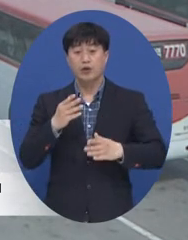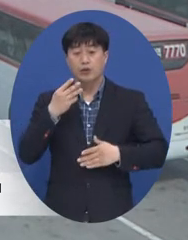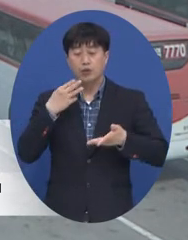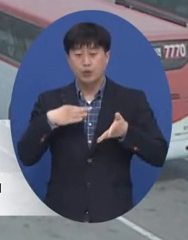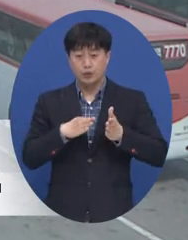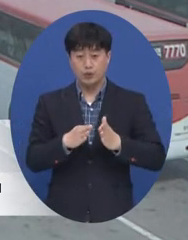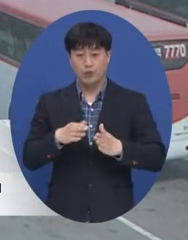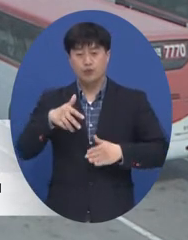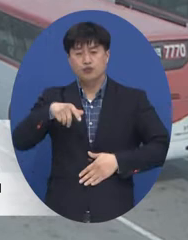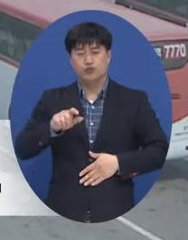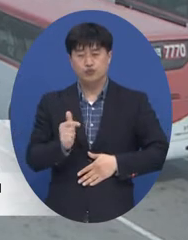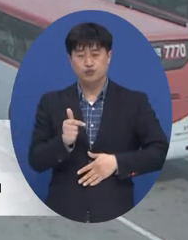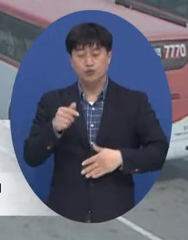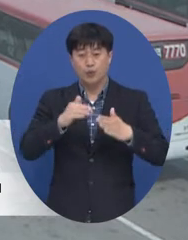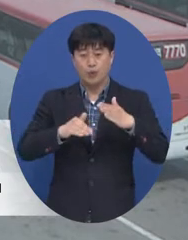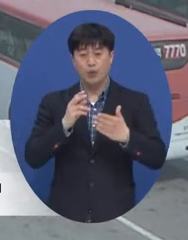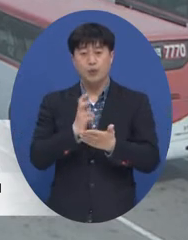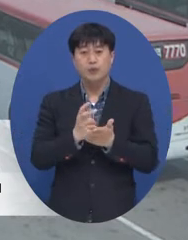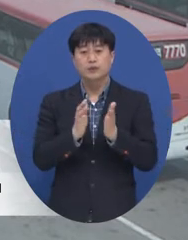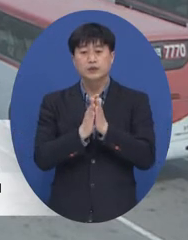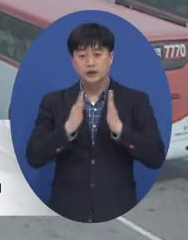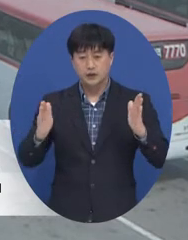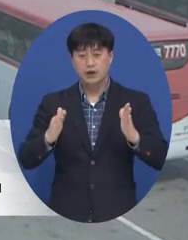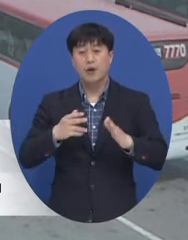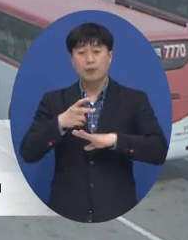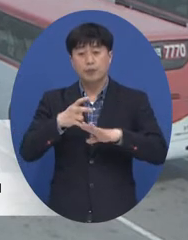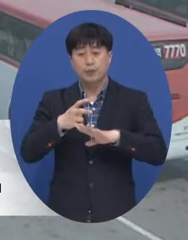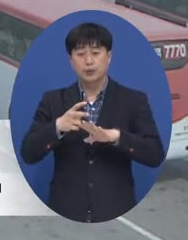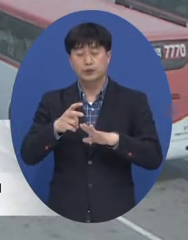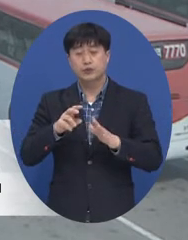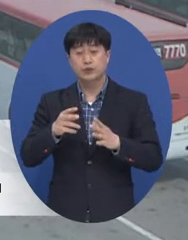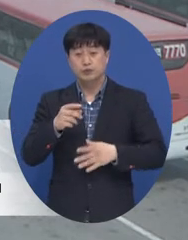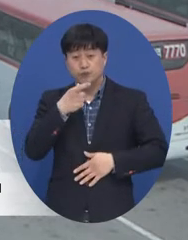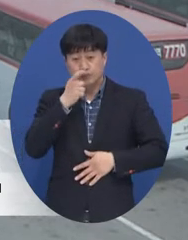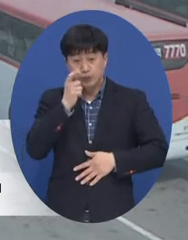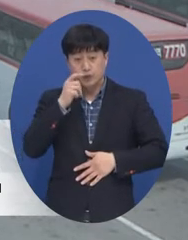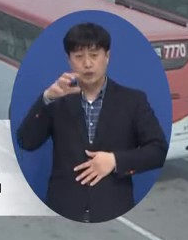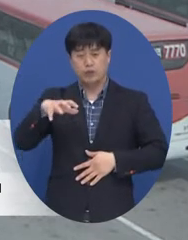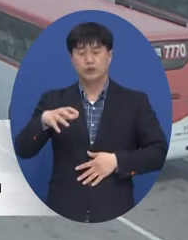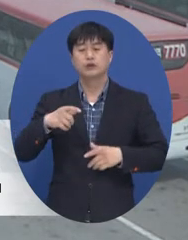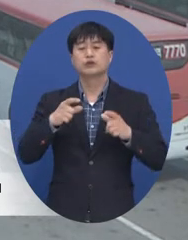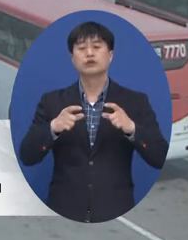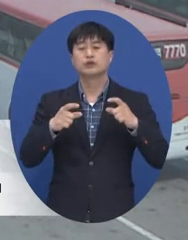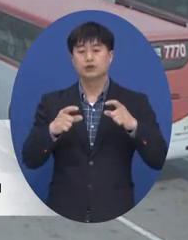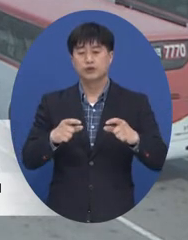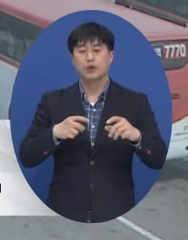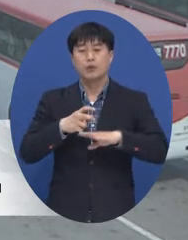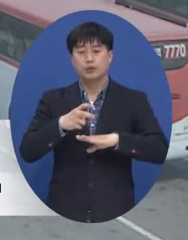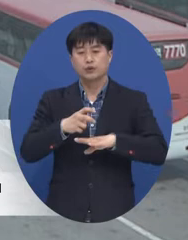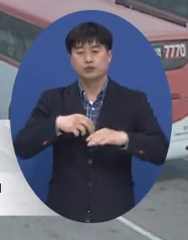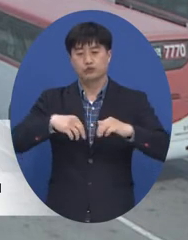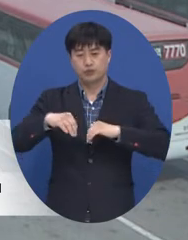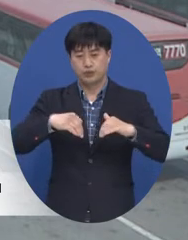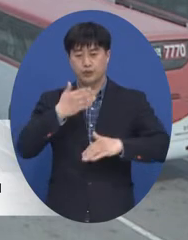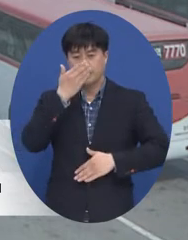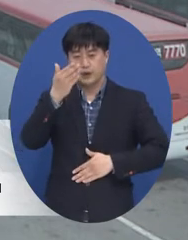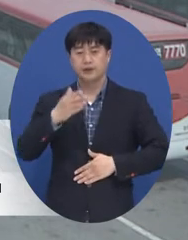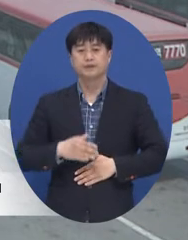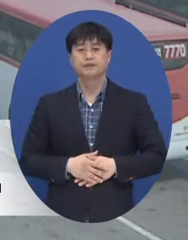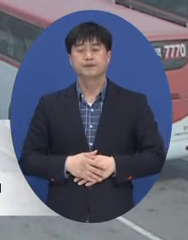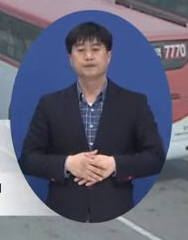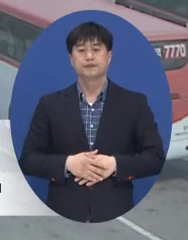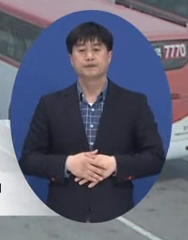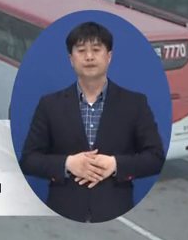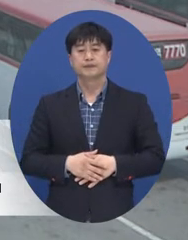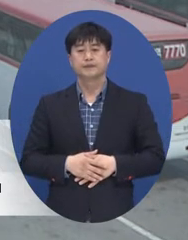버스 준공영제가 시작되면서 버스가 잘 다니지 않던 지역까지 광역버스가 다니게 됩니다. 경기북부 김태희